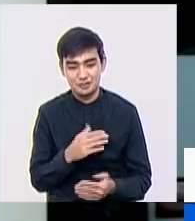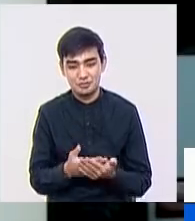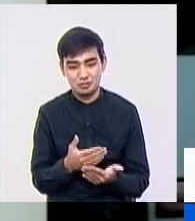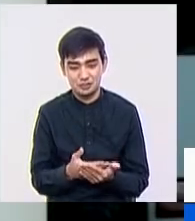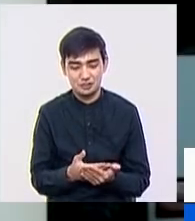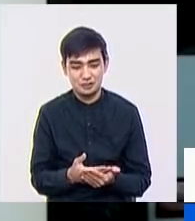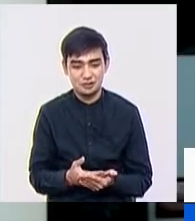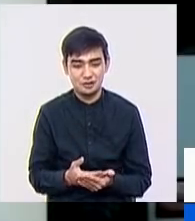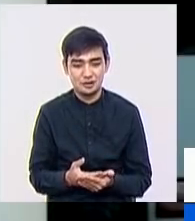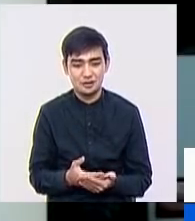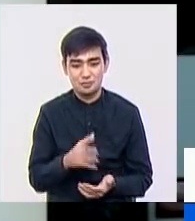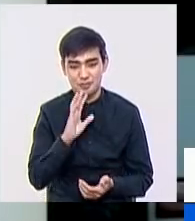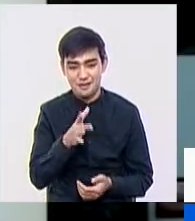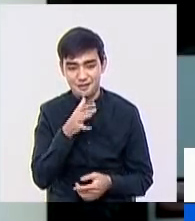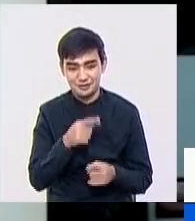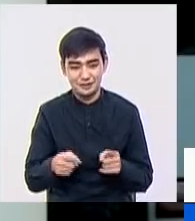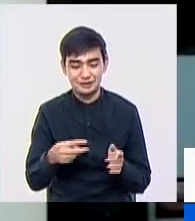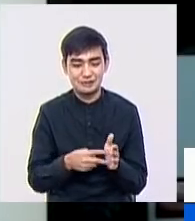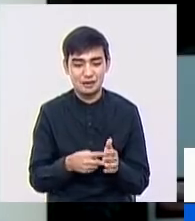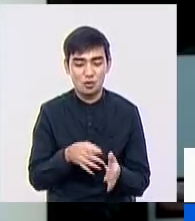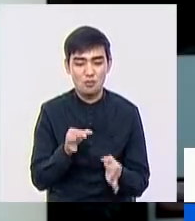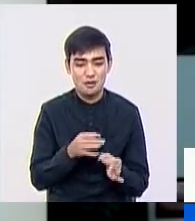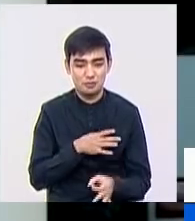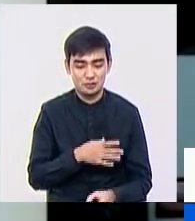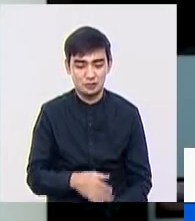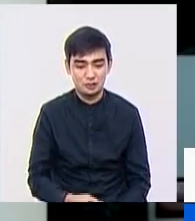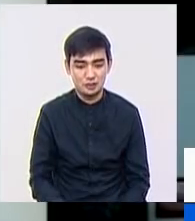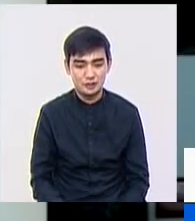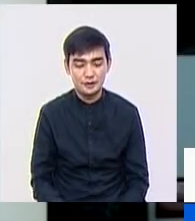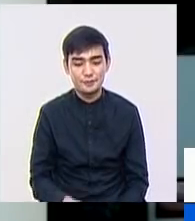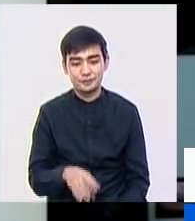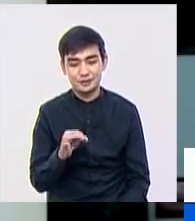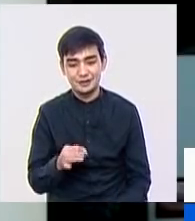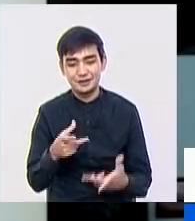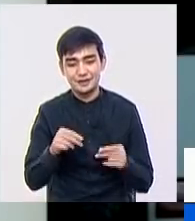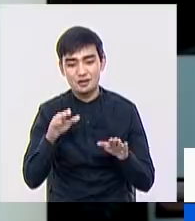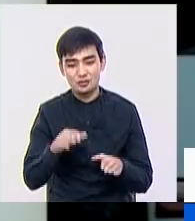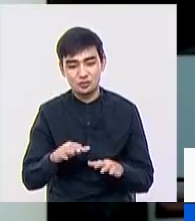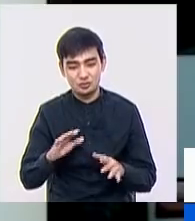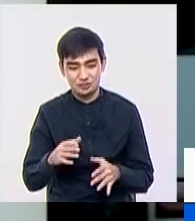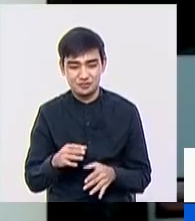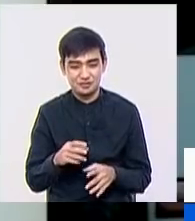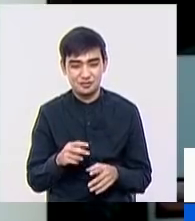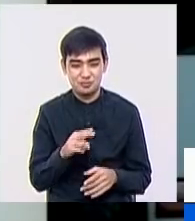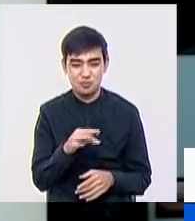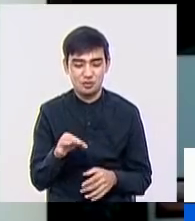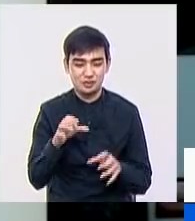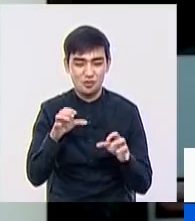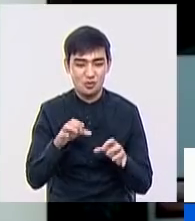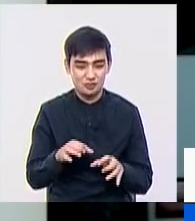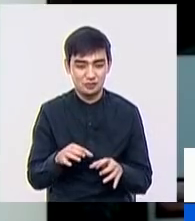последующих 5 лет цены были стабильны. Здесь ситуация по